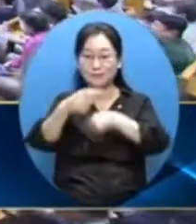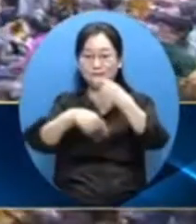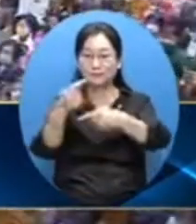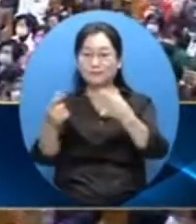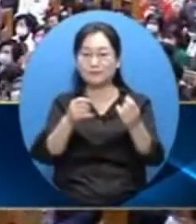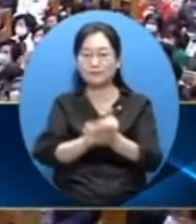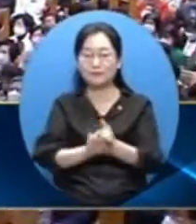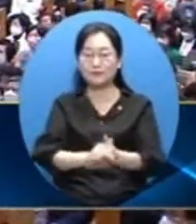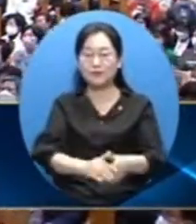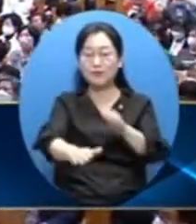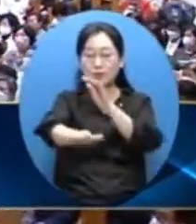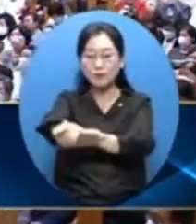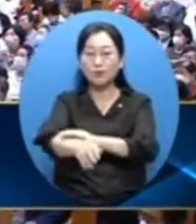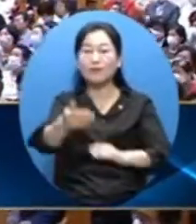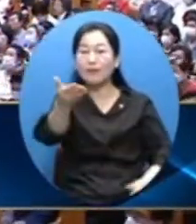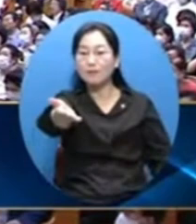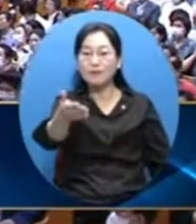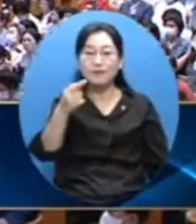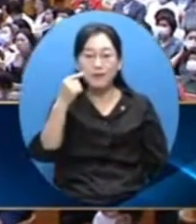하시기 바랍니다. 손을 내밀라.